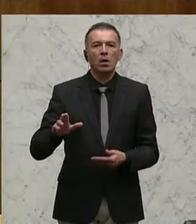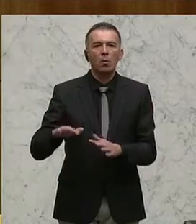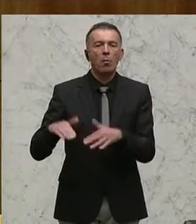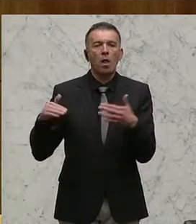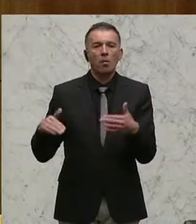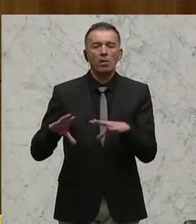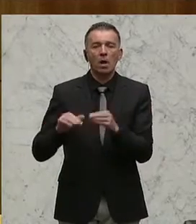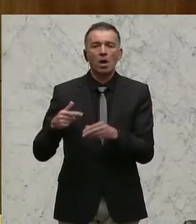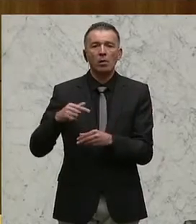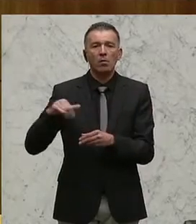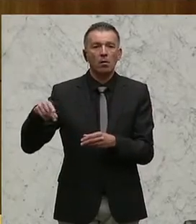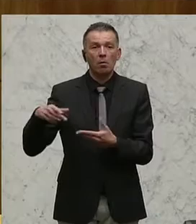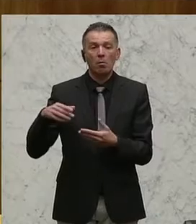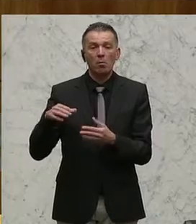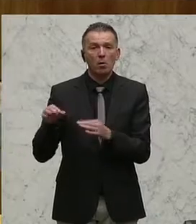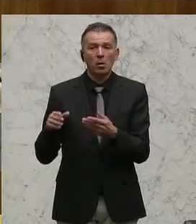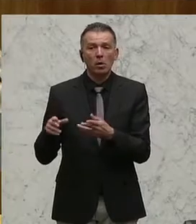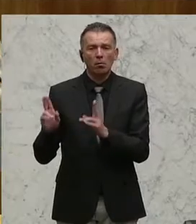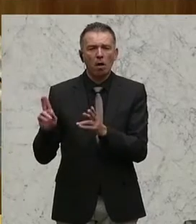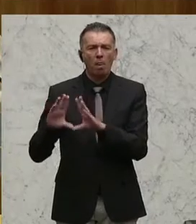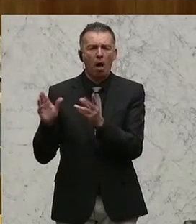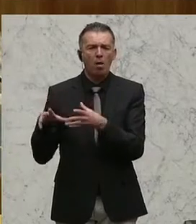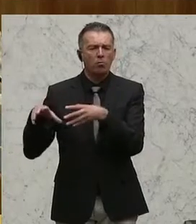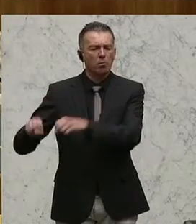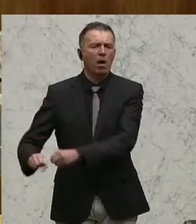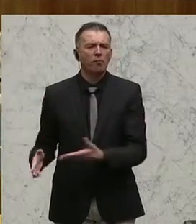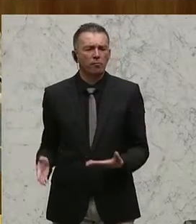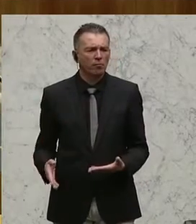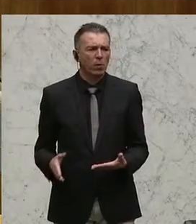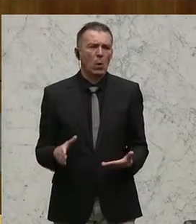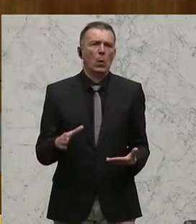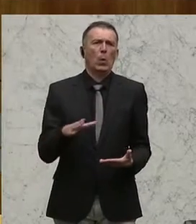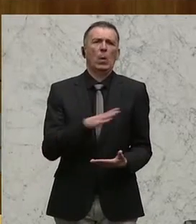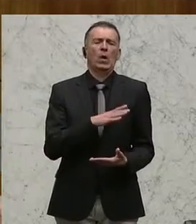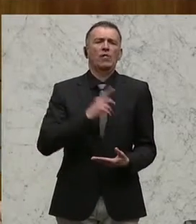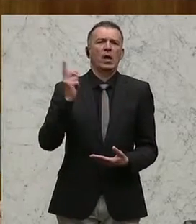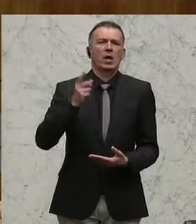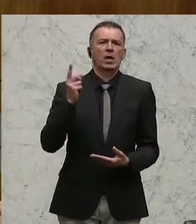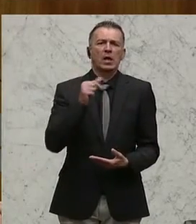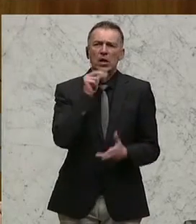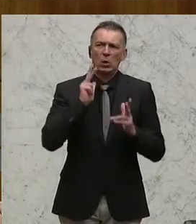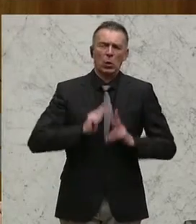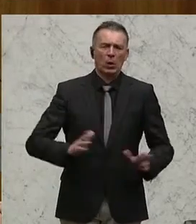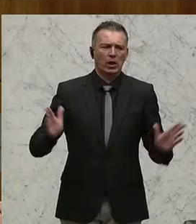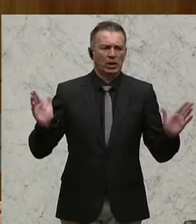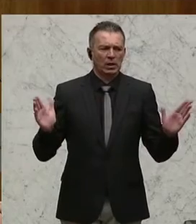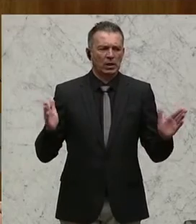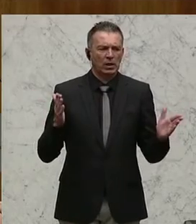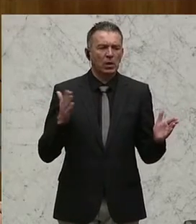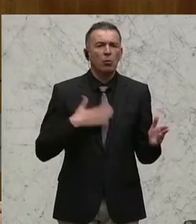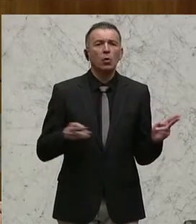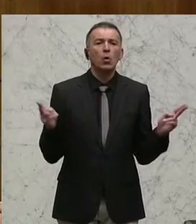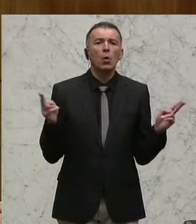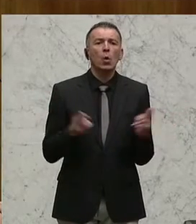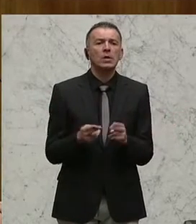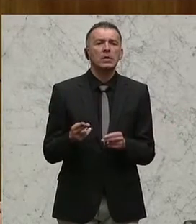Griff, dann ist es wohl eher als gefährliche Drohung zu verstehen und würde mich nicht unbedingt beruhigen. Aber ich möchte nur ganz kurz Stellung